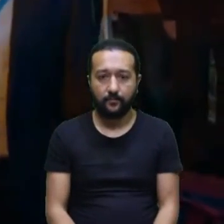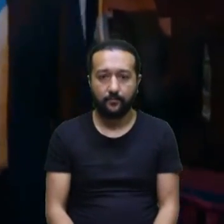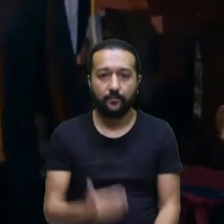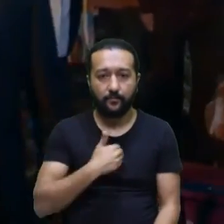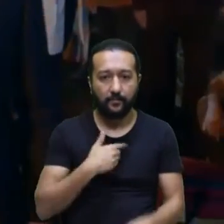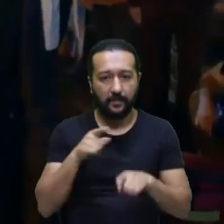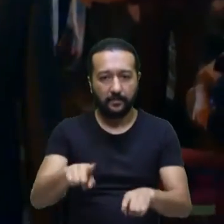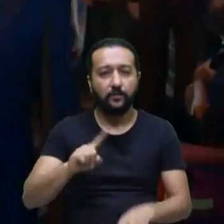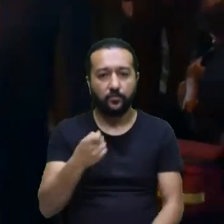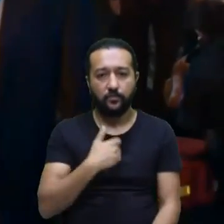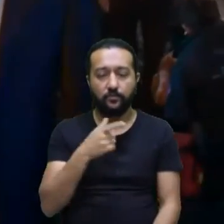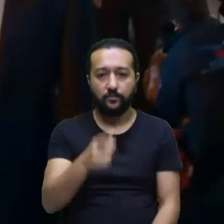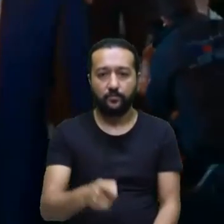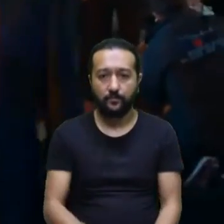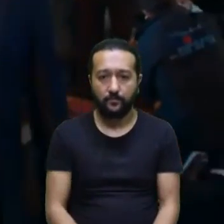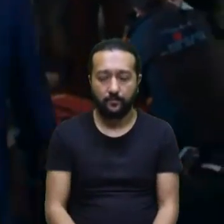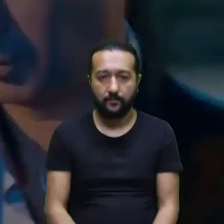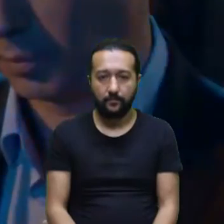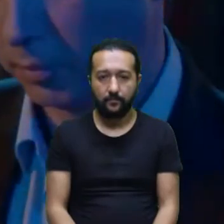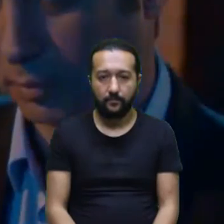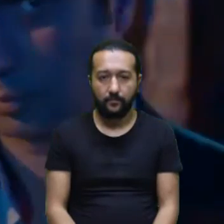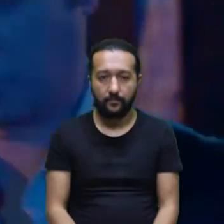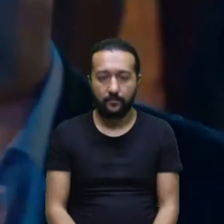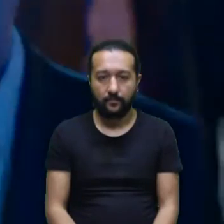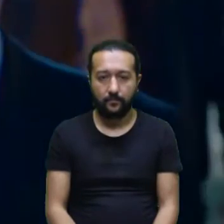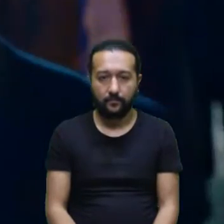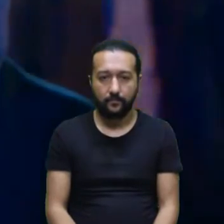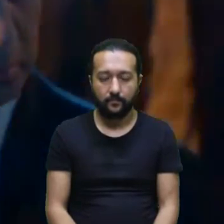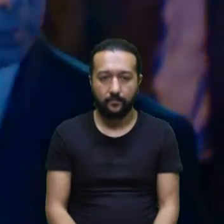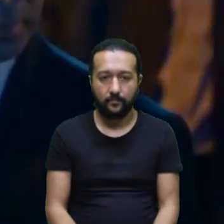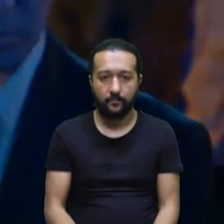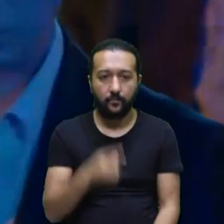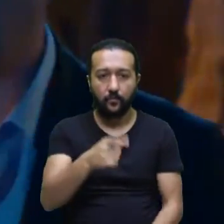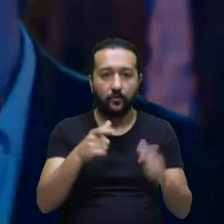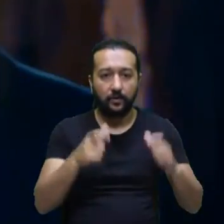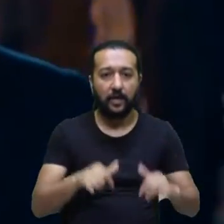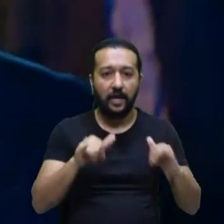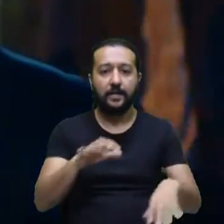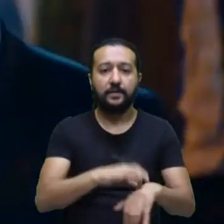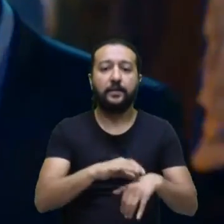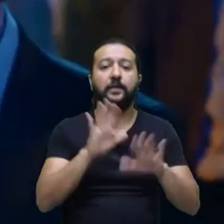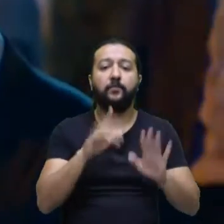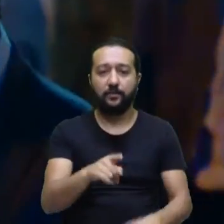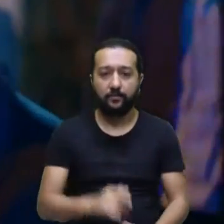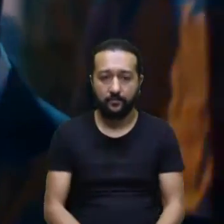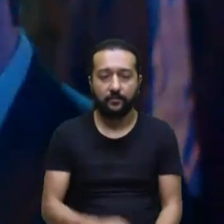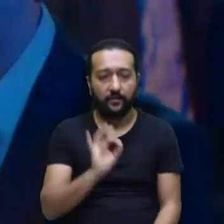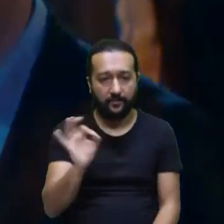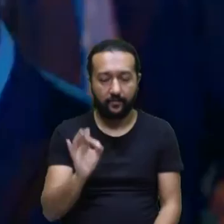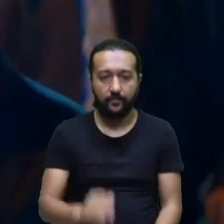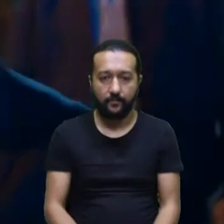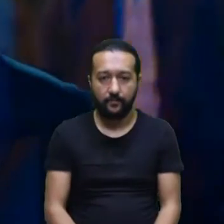Ben izlerini buldum. Organ kutusuna yapışık kağıtlardan birini sökmüş, Cahit'e verdi. Burası aynı hastane değil mi abi?